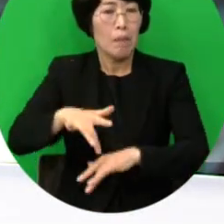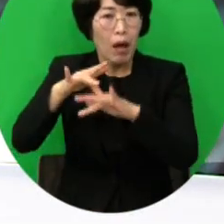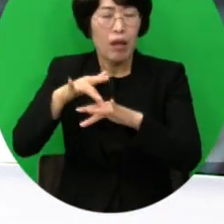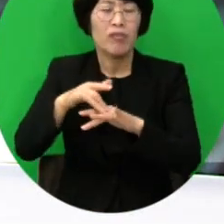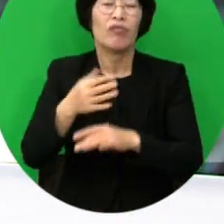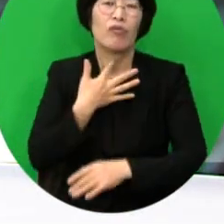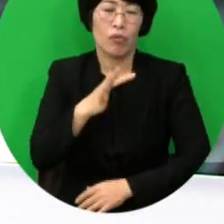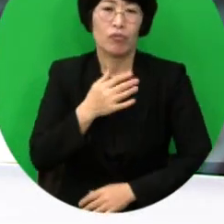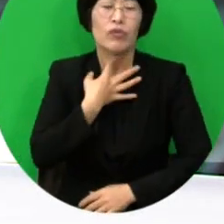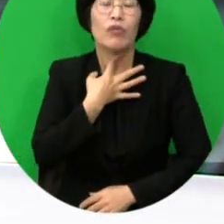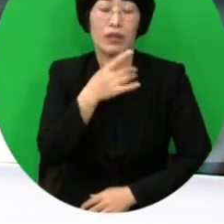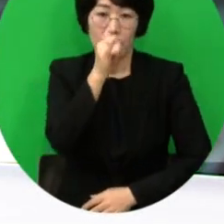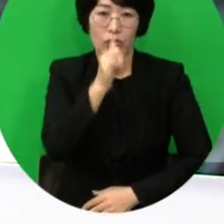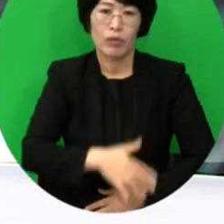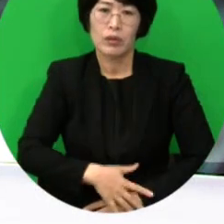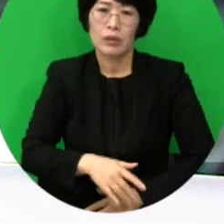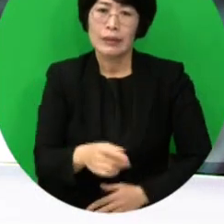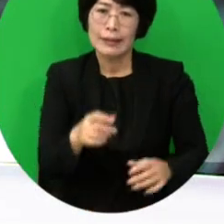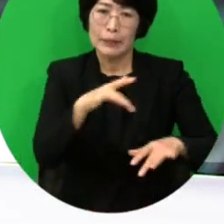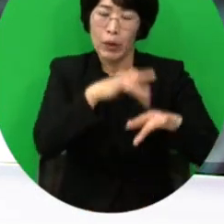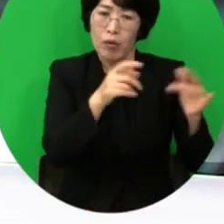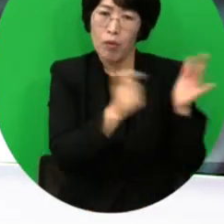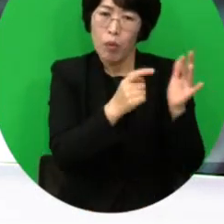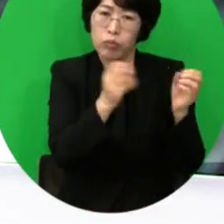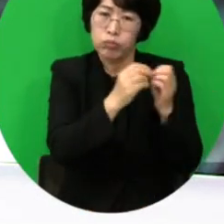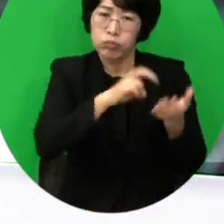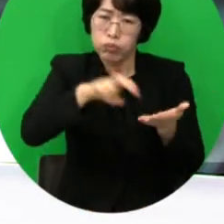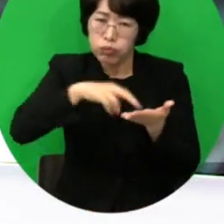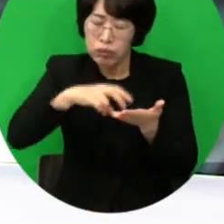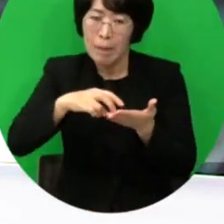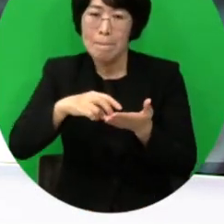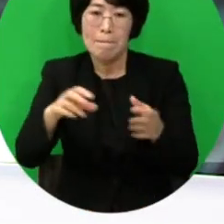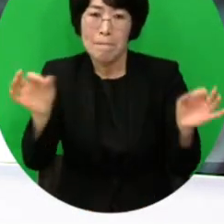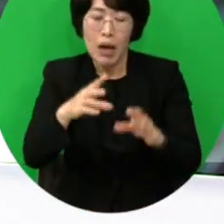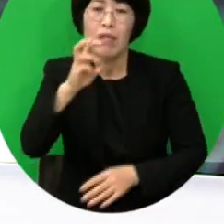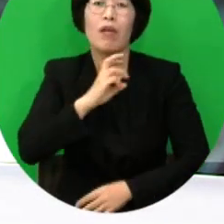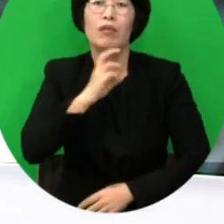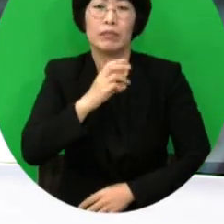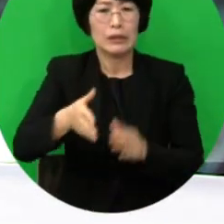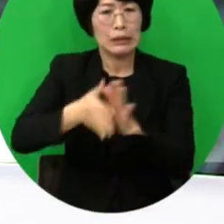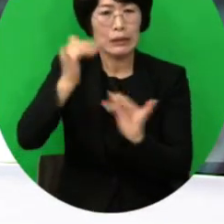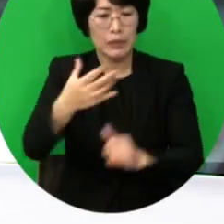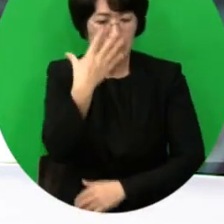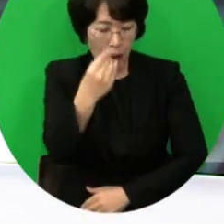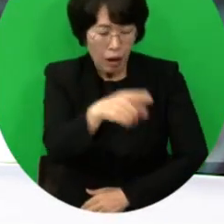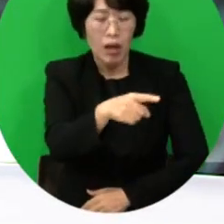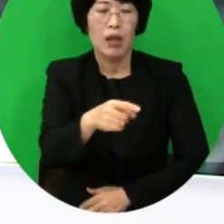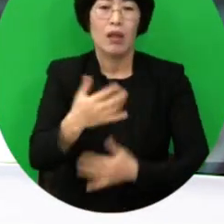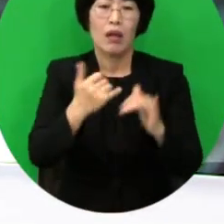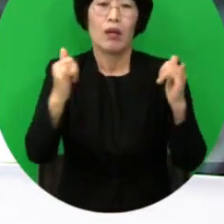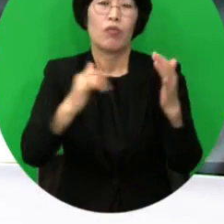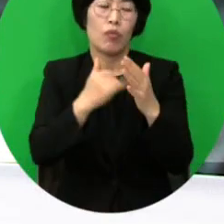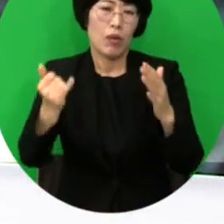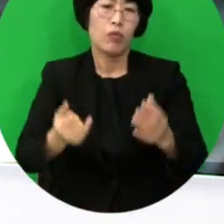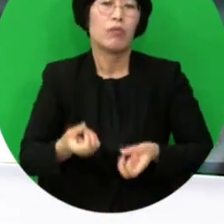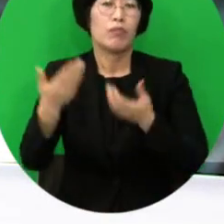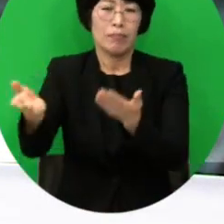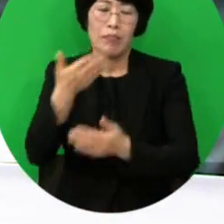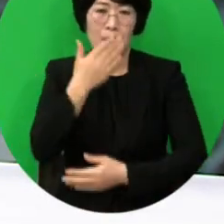있었는데요. 실종 경보 문자 발송 30분 만에 눈썰미 좋은 시민의 도움으로 가족 품으로 돌아갈 수